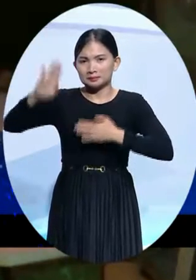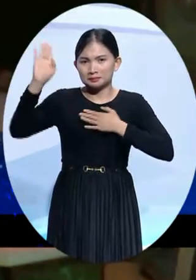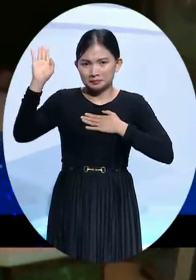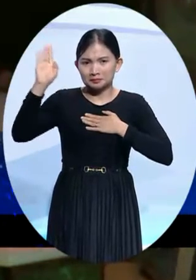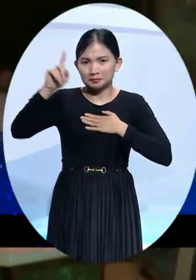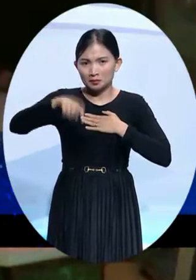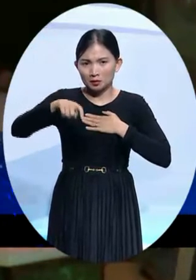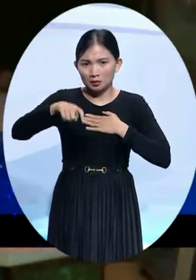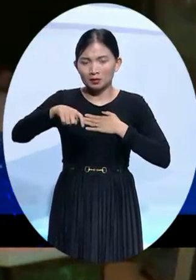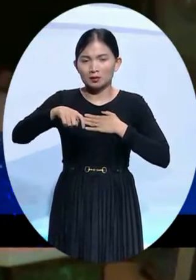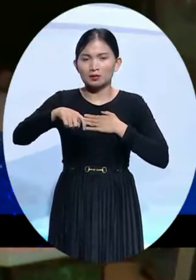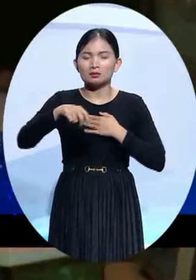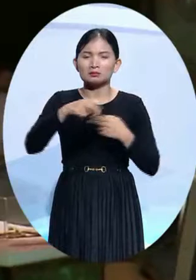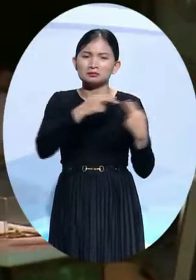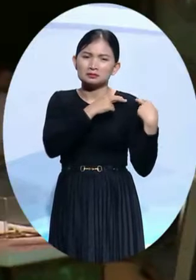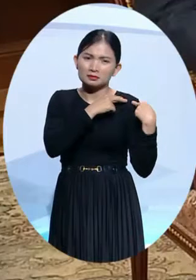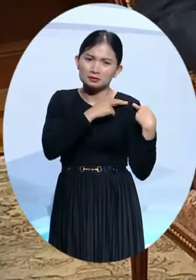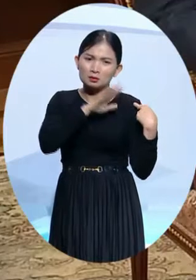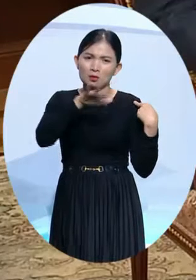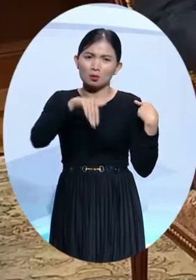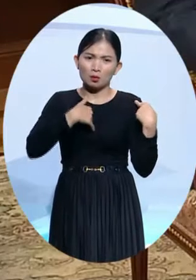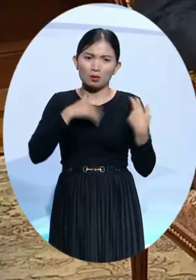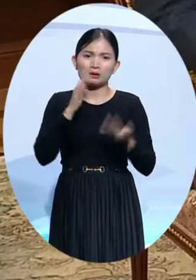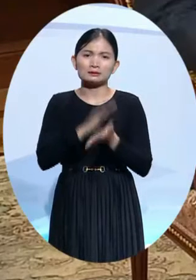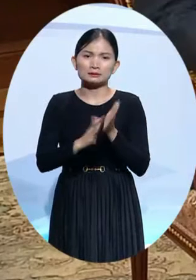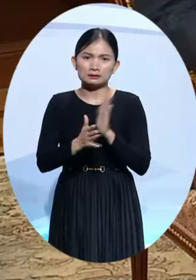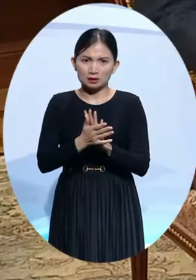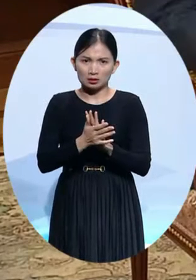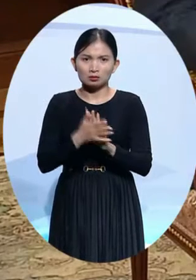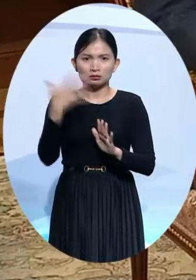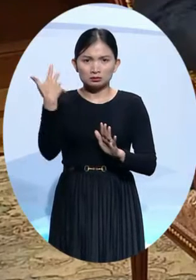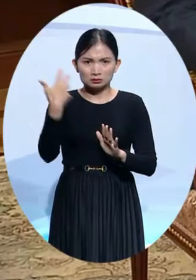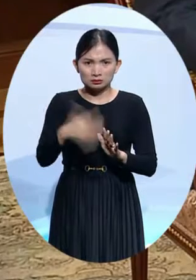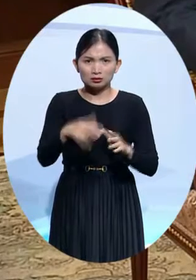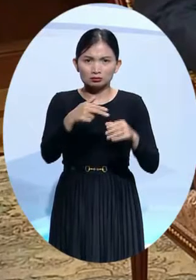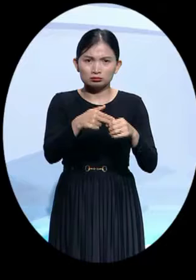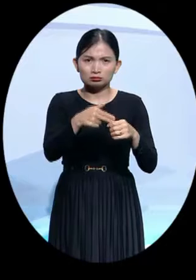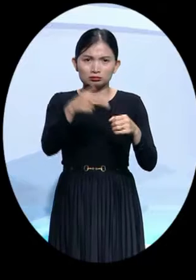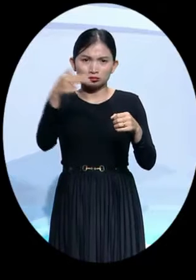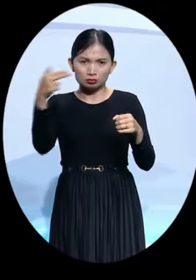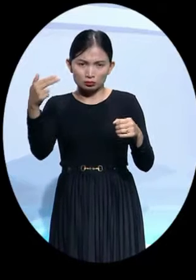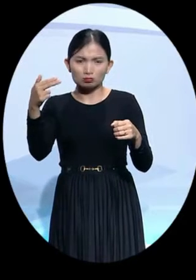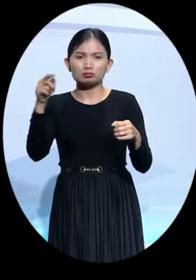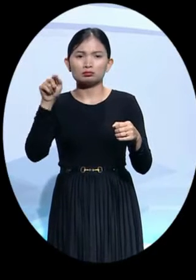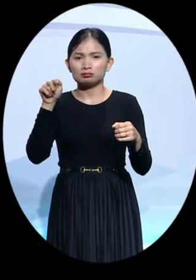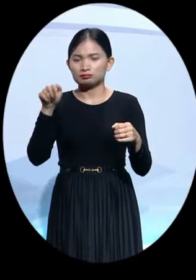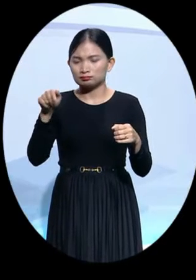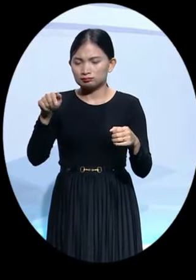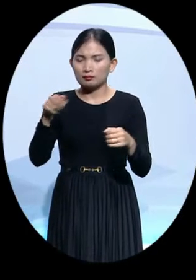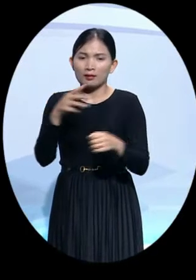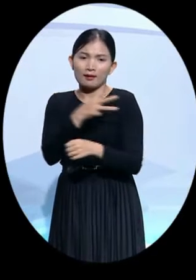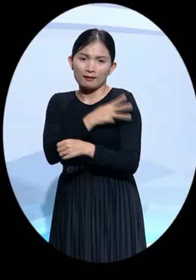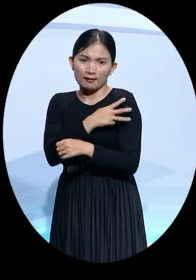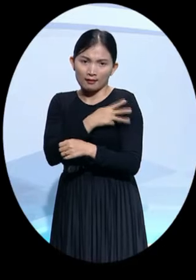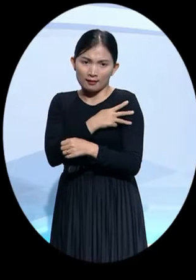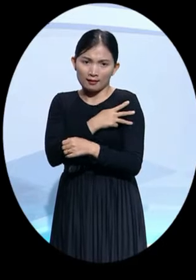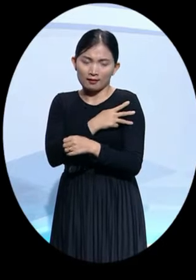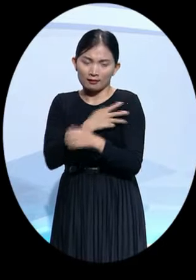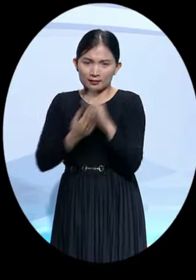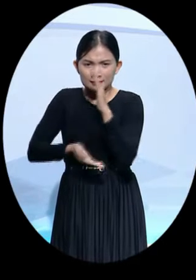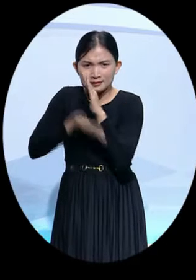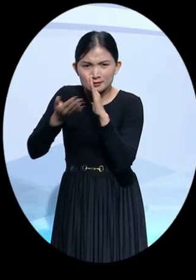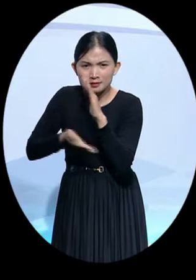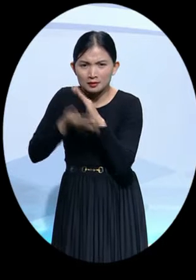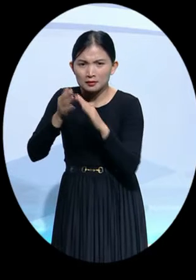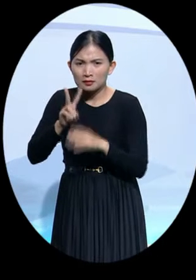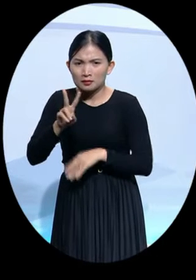ISS trước khi rời nơi này. Bên cạnh đó, Roscosmos cũng công bố bản thiết kế trạm vũ trụ mới của Nga. Hãng Interfax dẫn một nguồn tin ẩn danh cho